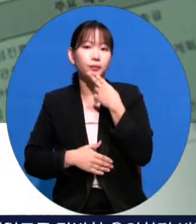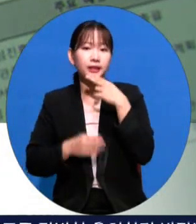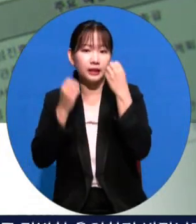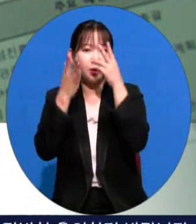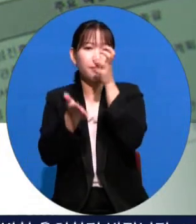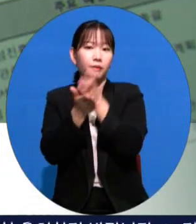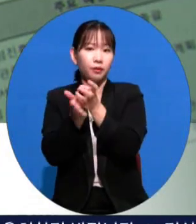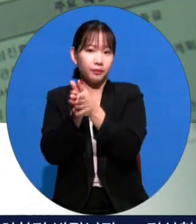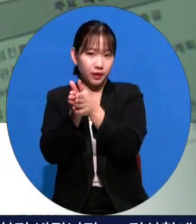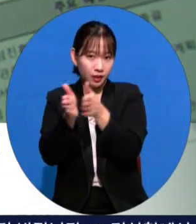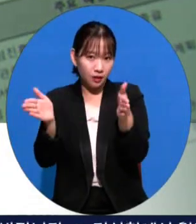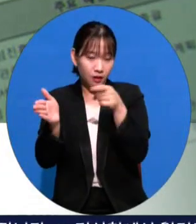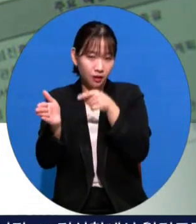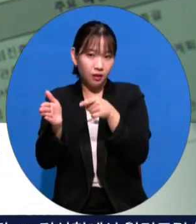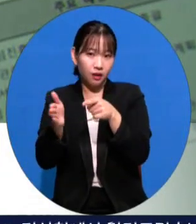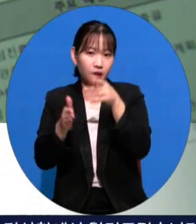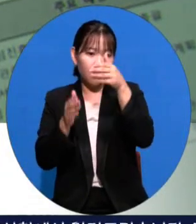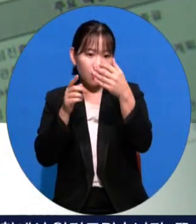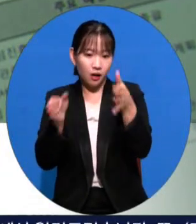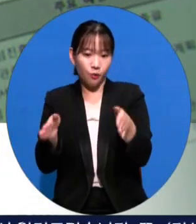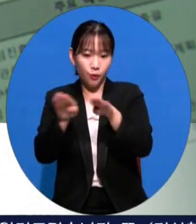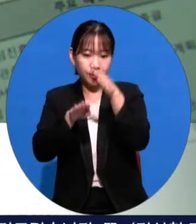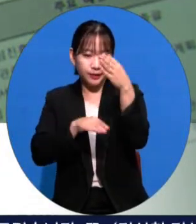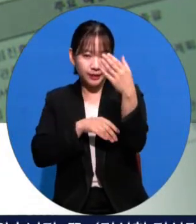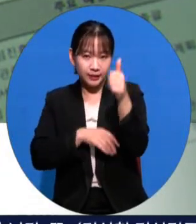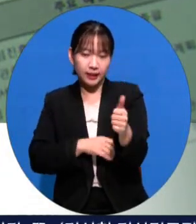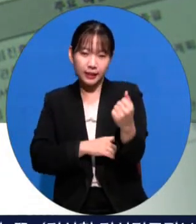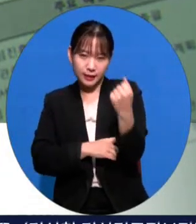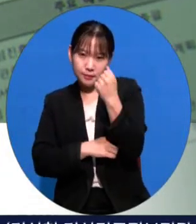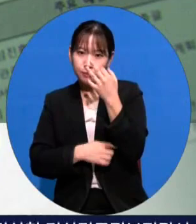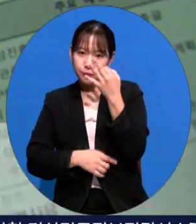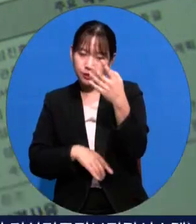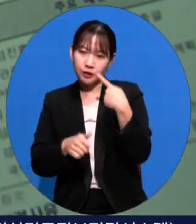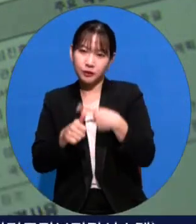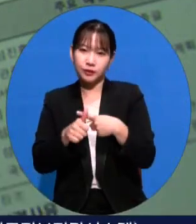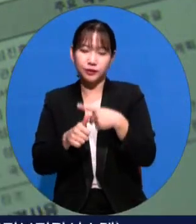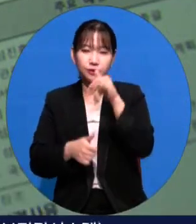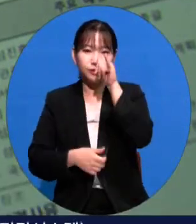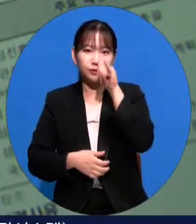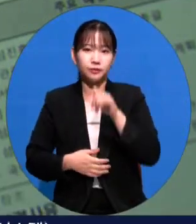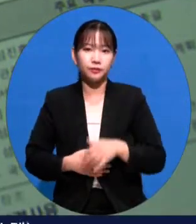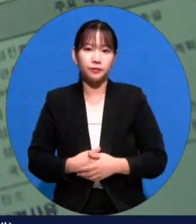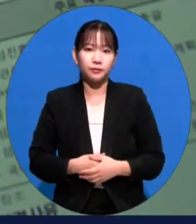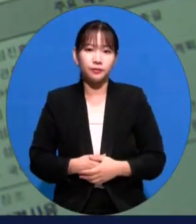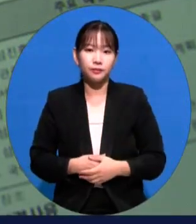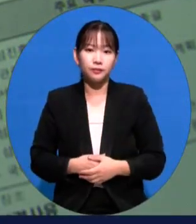제도를 도입해 원장의 영향력을 높였다는 지적이 나오고 있습니다. 김윤 기자입니다.